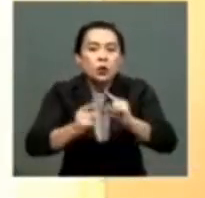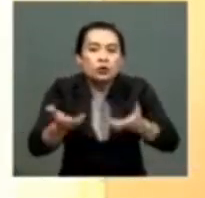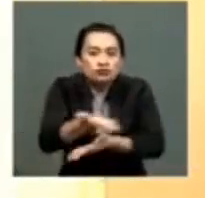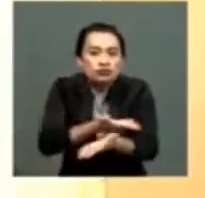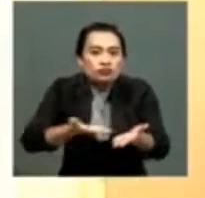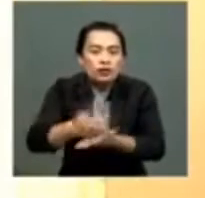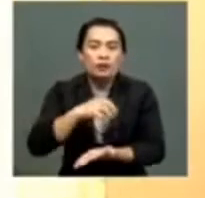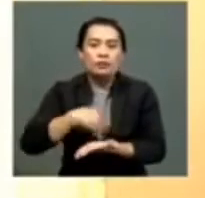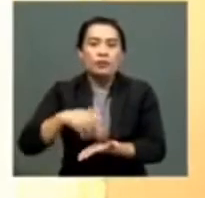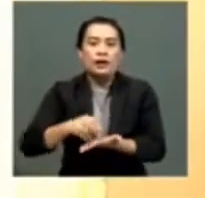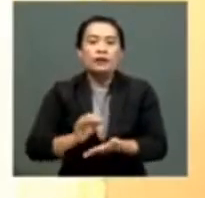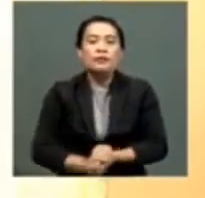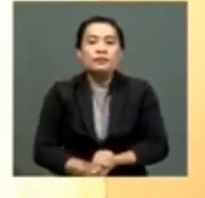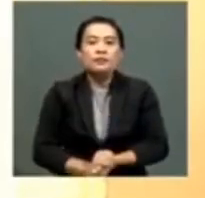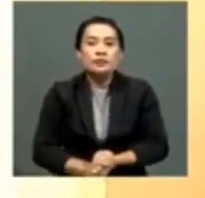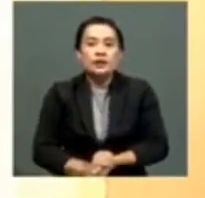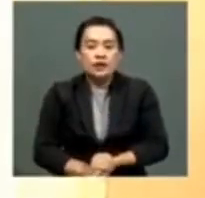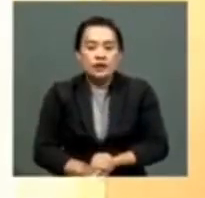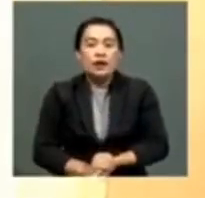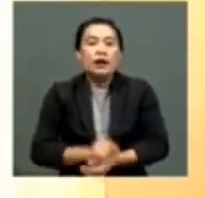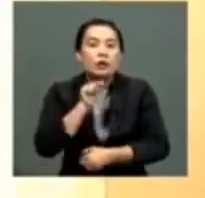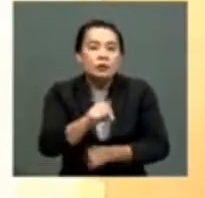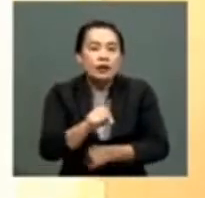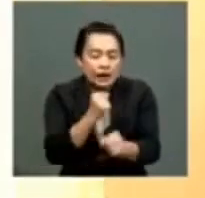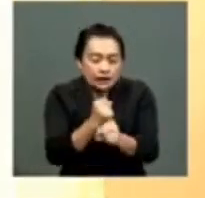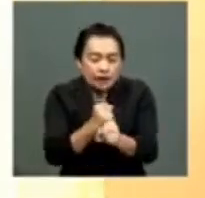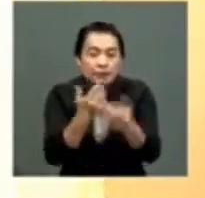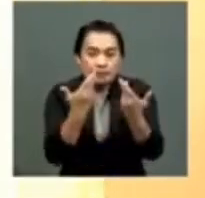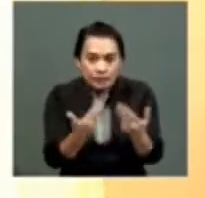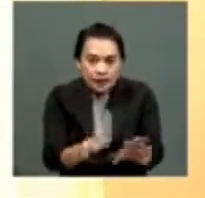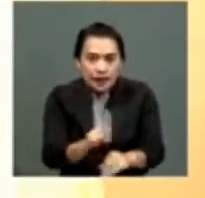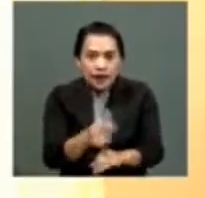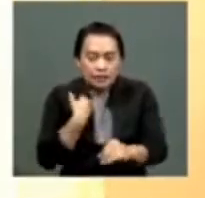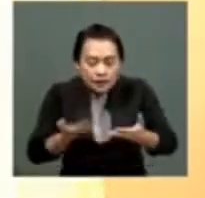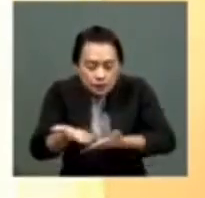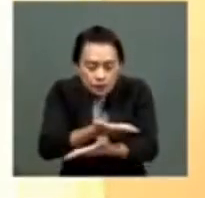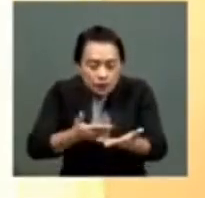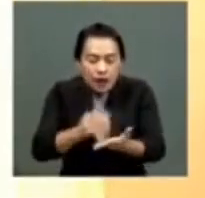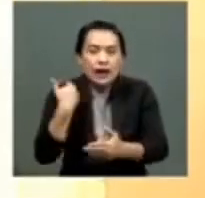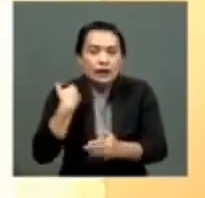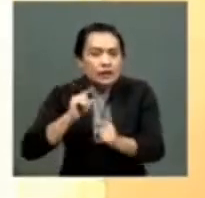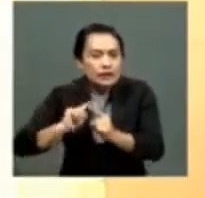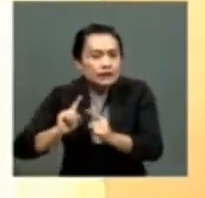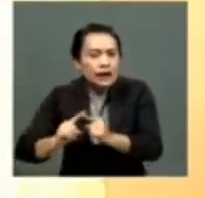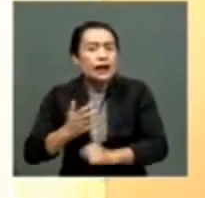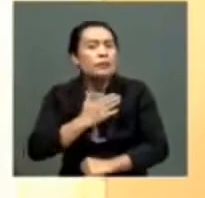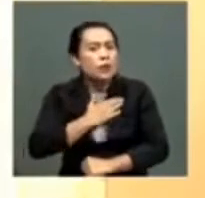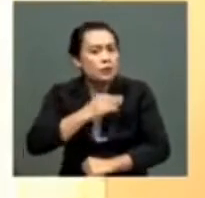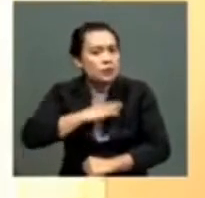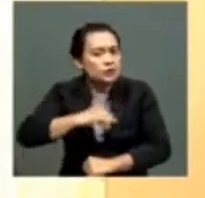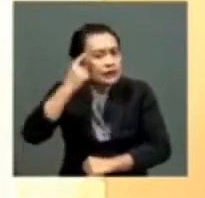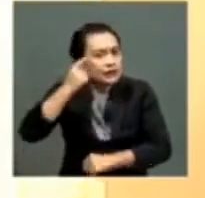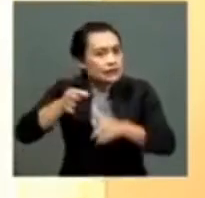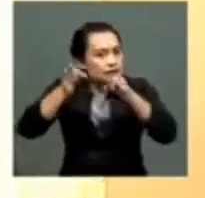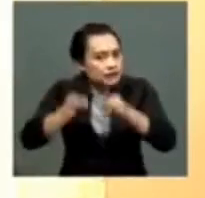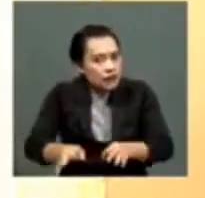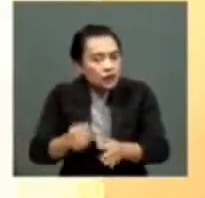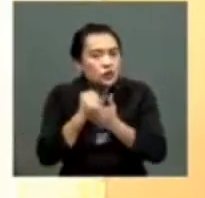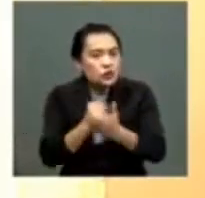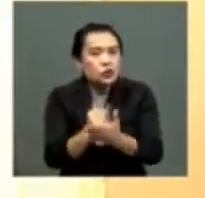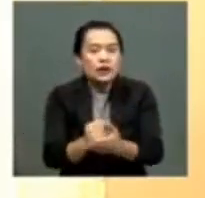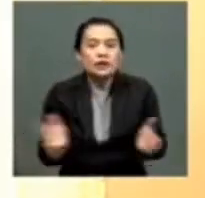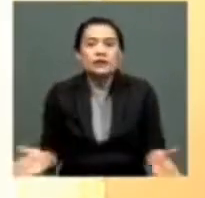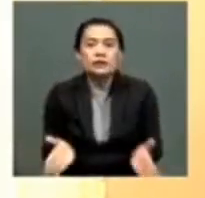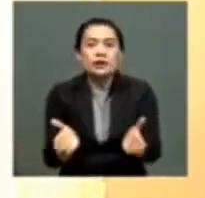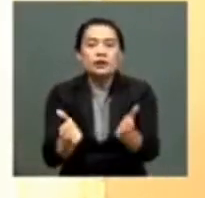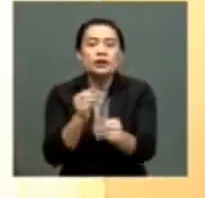ได้สั่งการให้พิจารณาให้เกิดขึ้นไปแล้วนะครับและอีกหลายอย่างที่ผมก็ตัดสินใจแล้วว่าจะผลักดันให้เกิดขึ้น